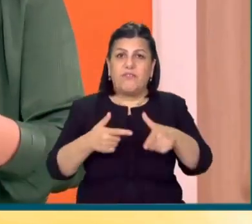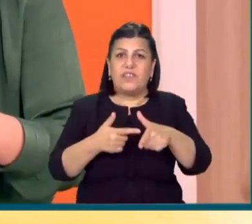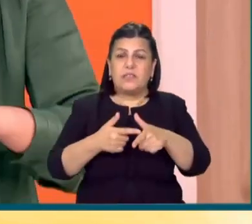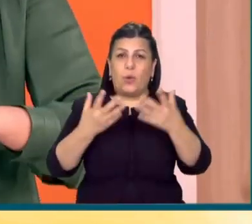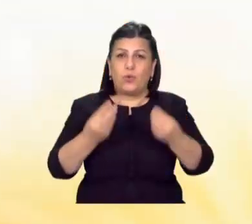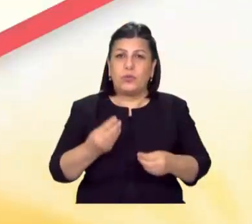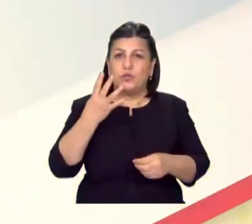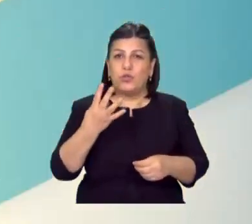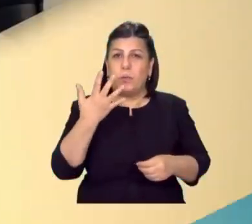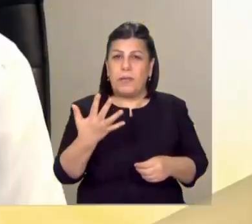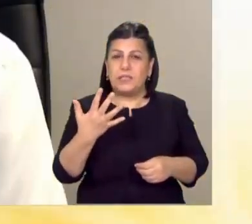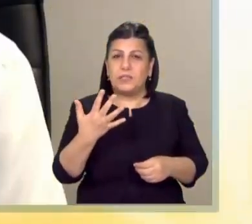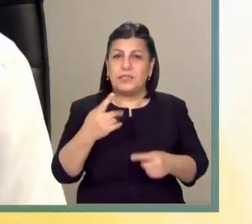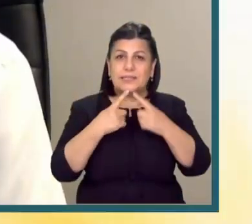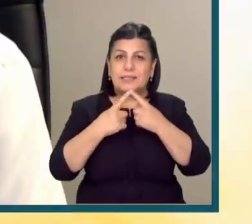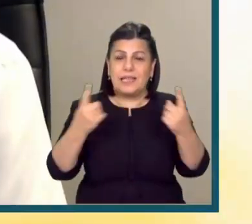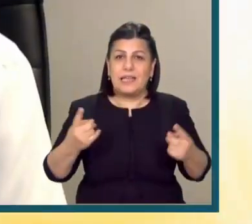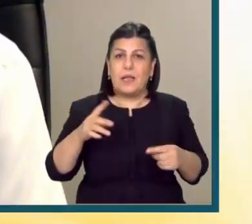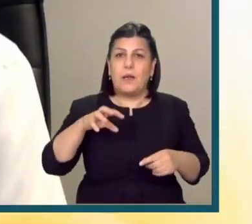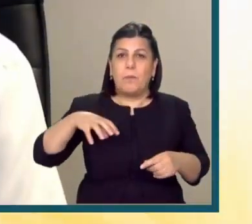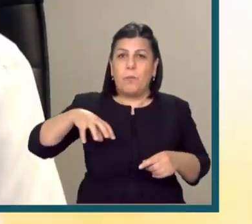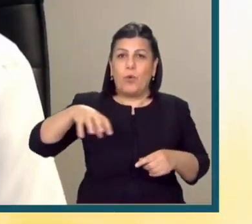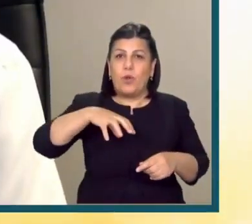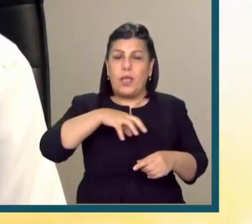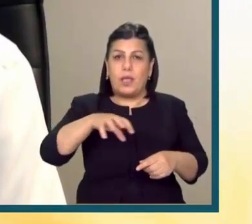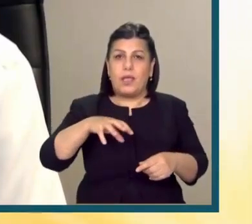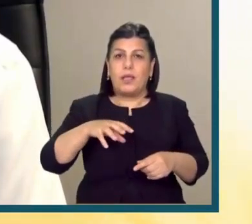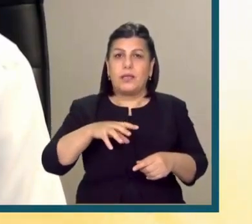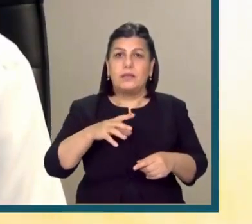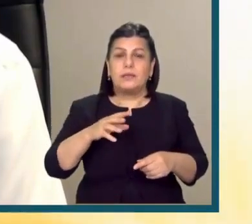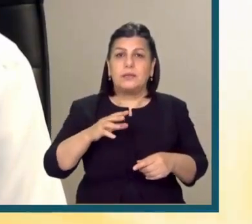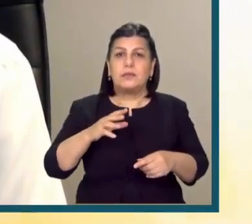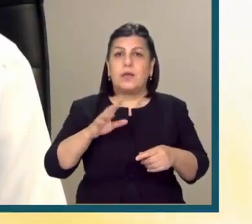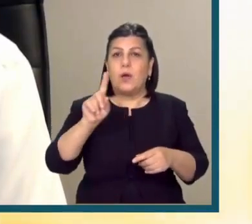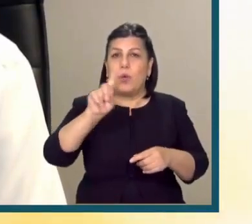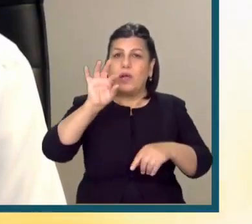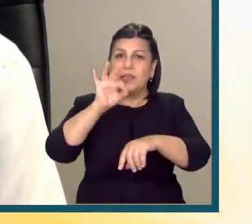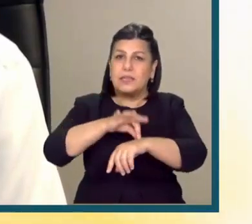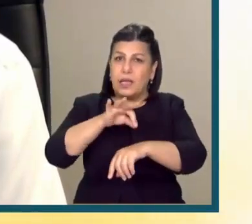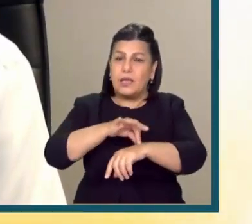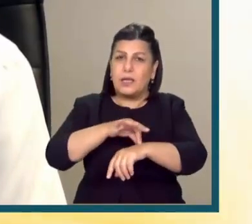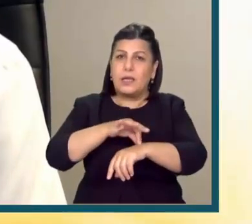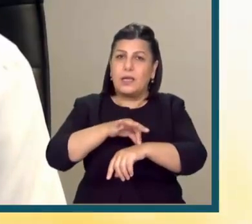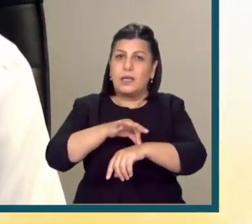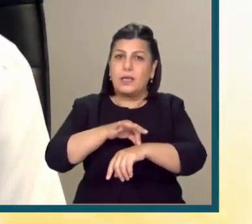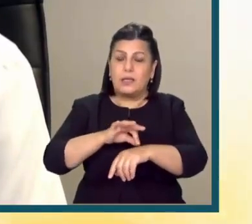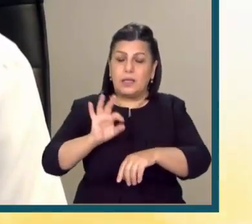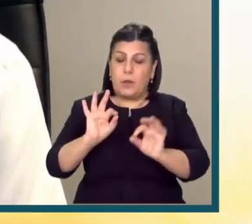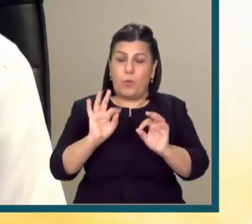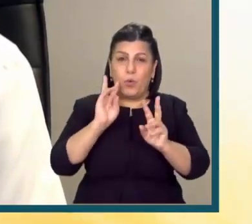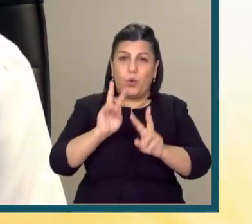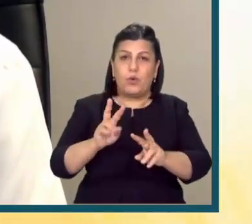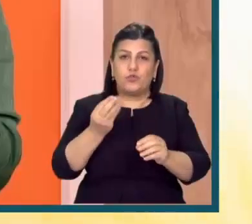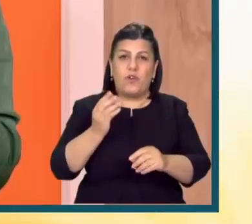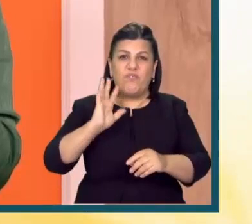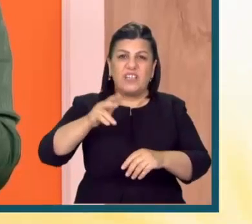o 4-5 dediğimiz bölgeye daha çok etki ettirerek 10 dakika böyle çok